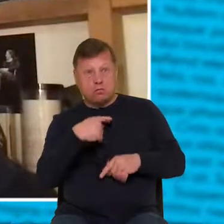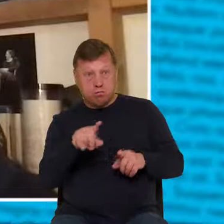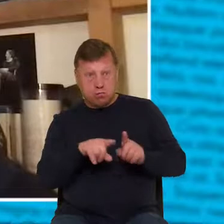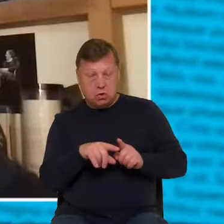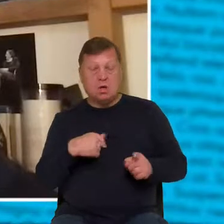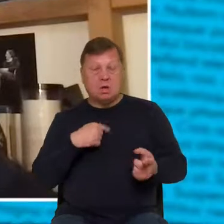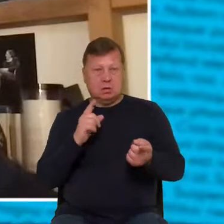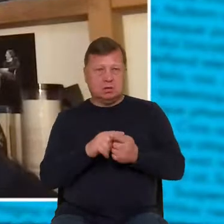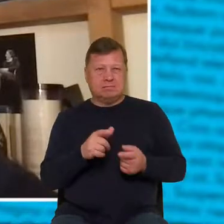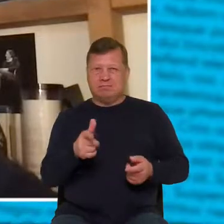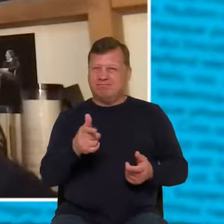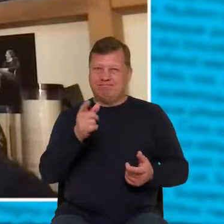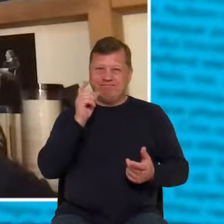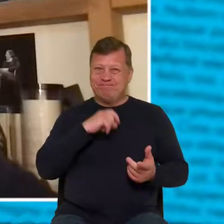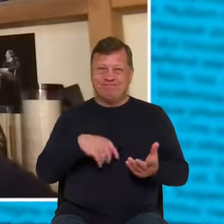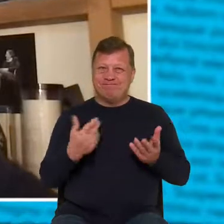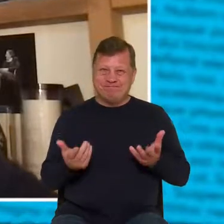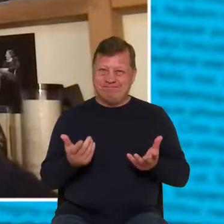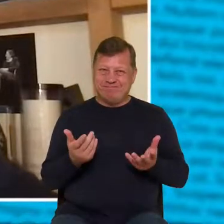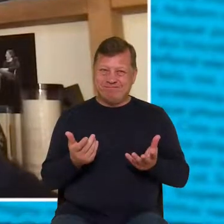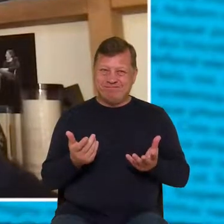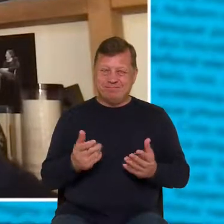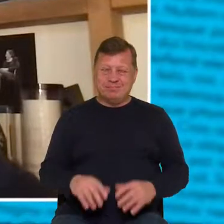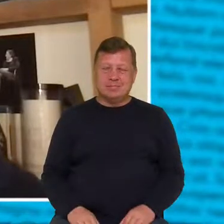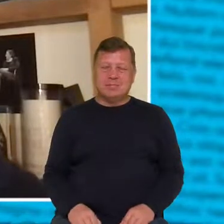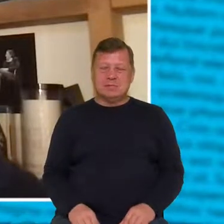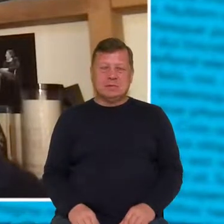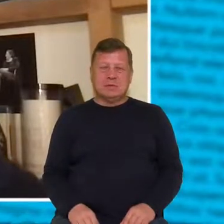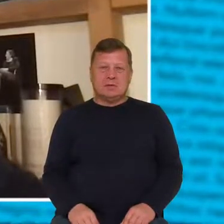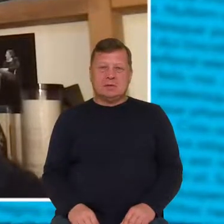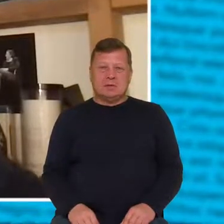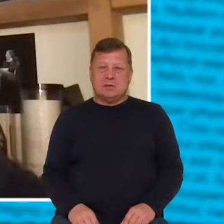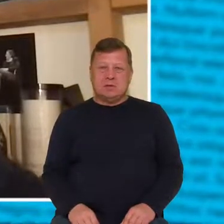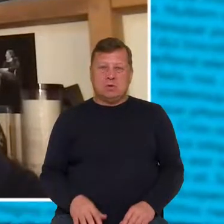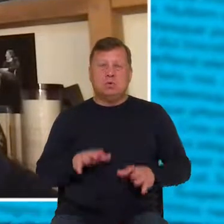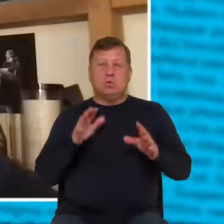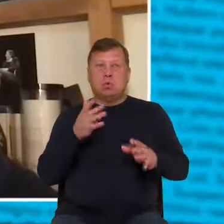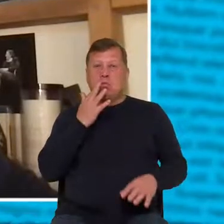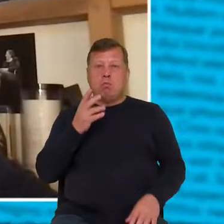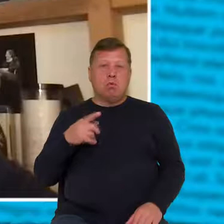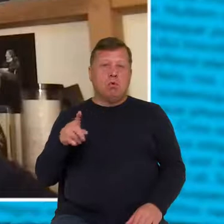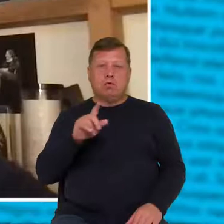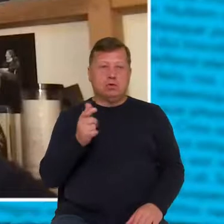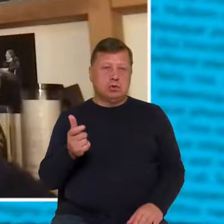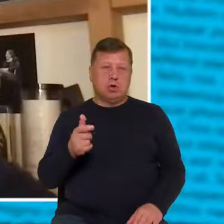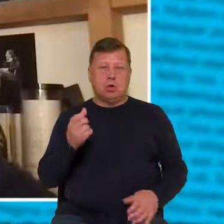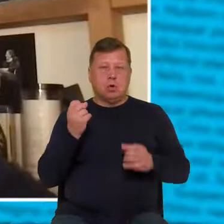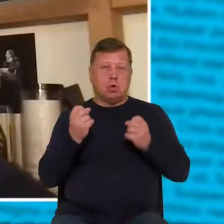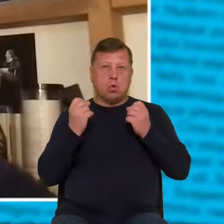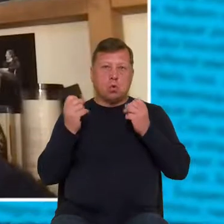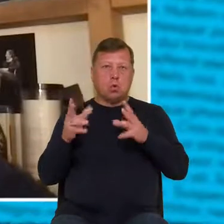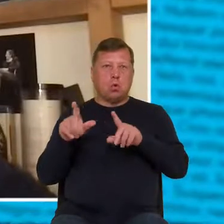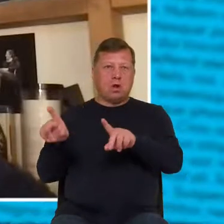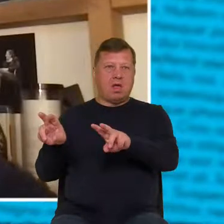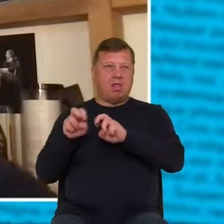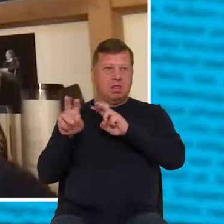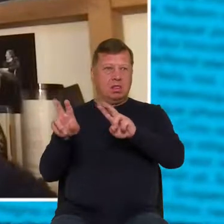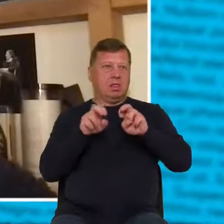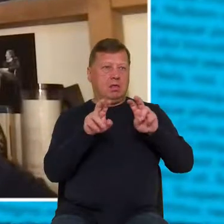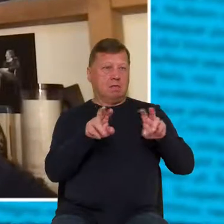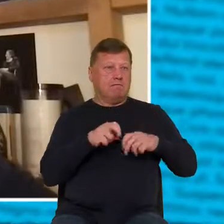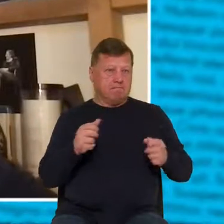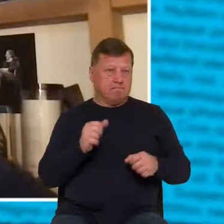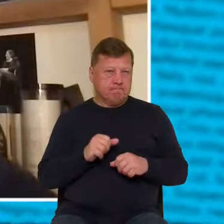rzecz niefortunna. Dużo się mówi o przywłaszczaniu kulturowym. Chciałam jedną rzecz o